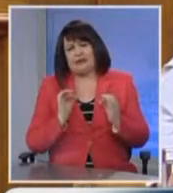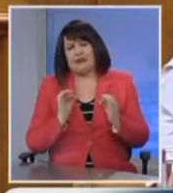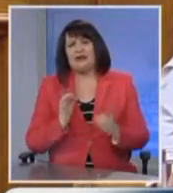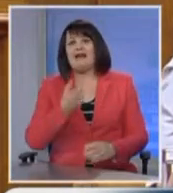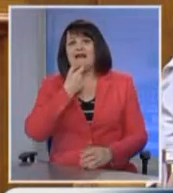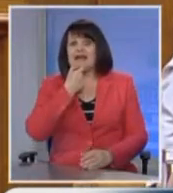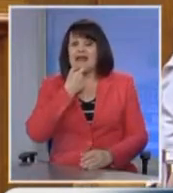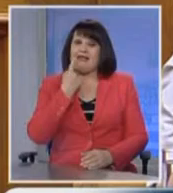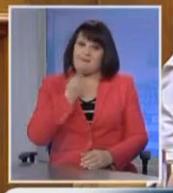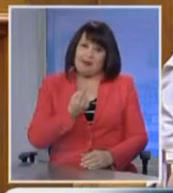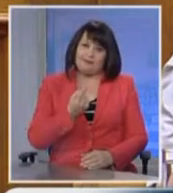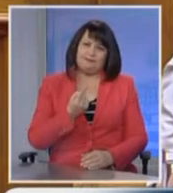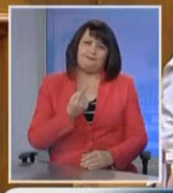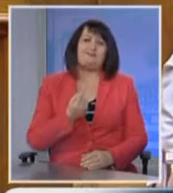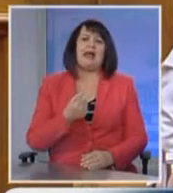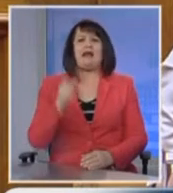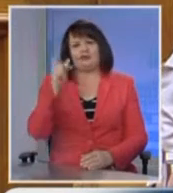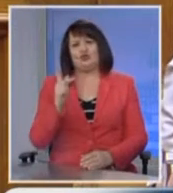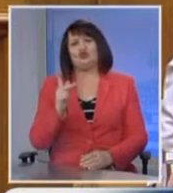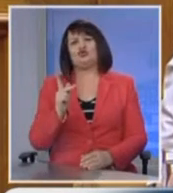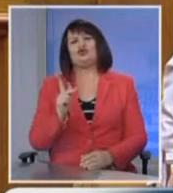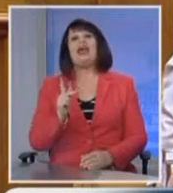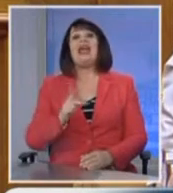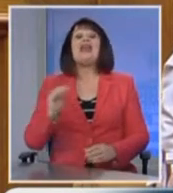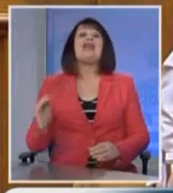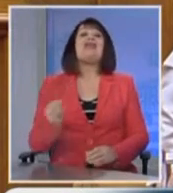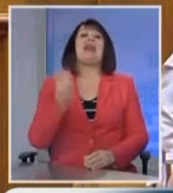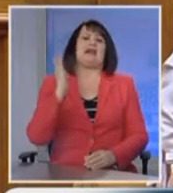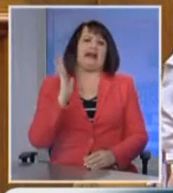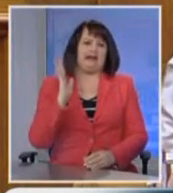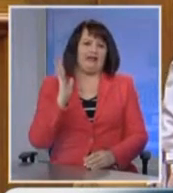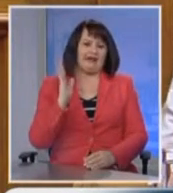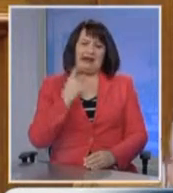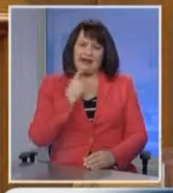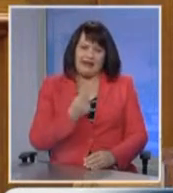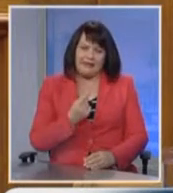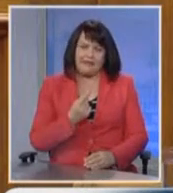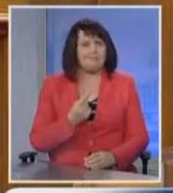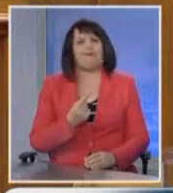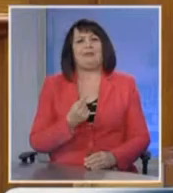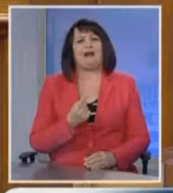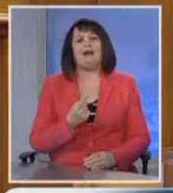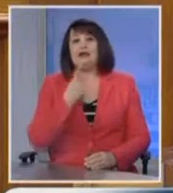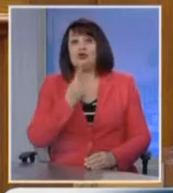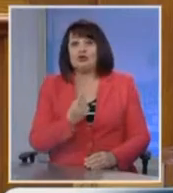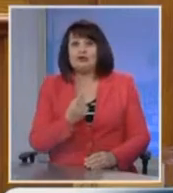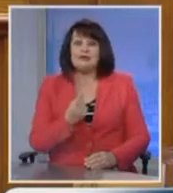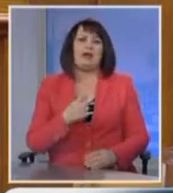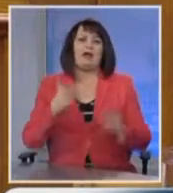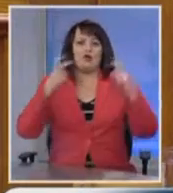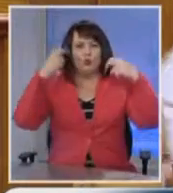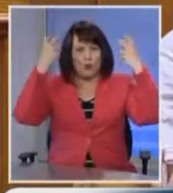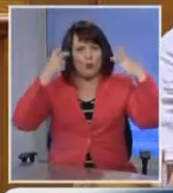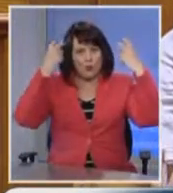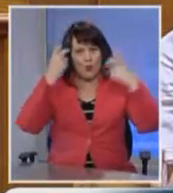κυρία Θάτσερ, ότι Turkeys are voting for an early Christmas. Στα ελληνικά, τα αρνιά ψηφίζουν για να